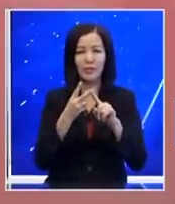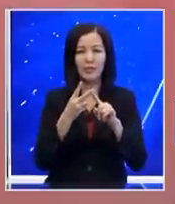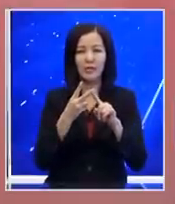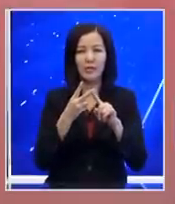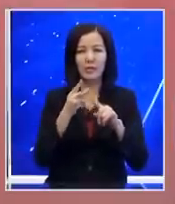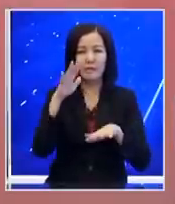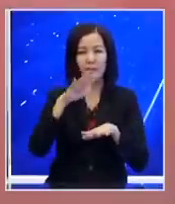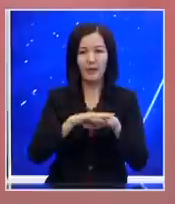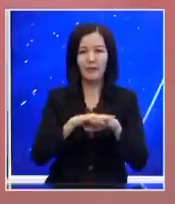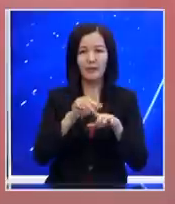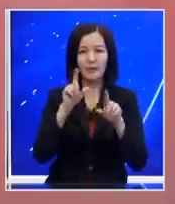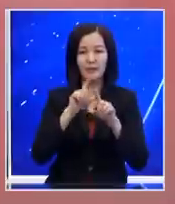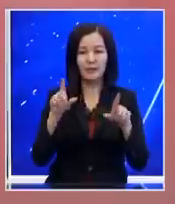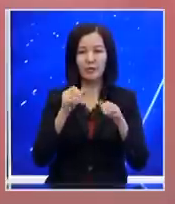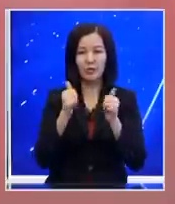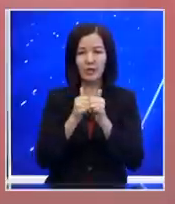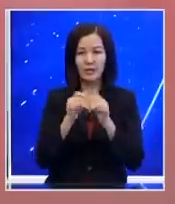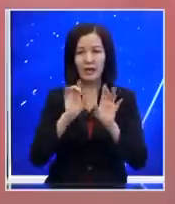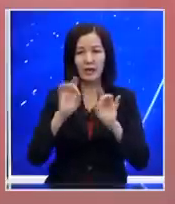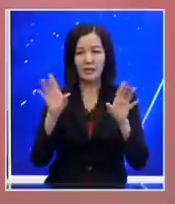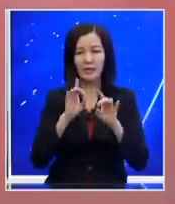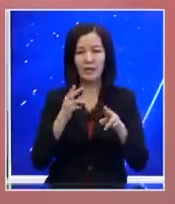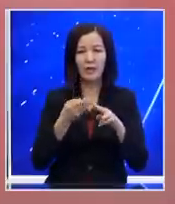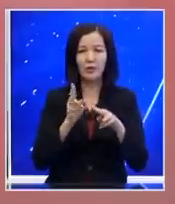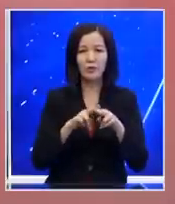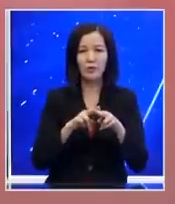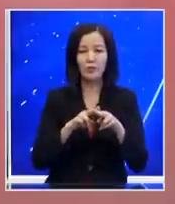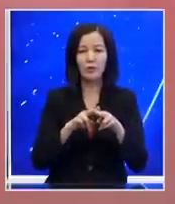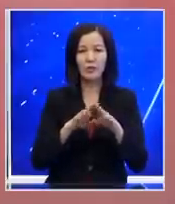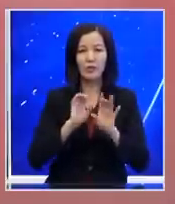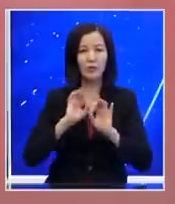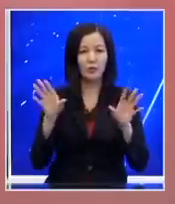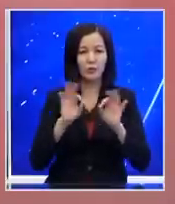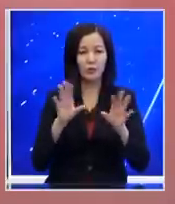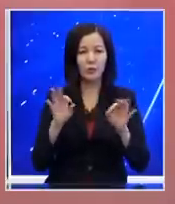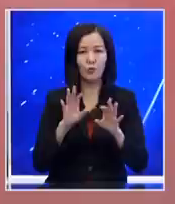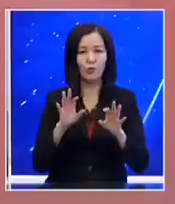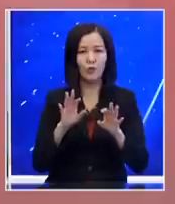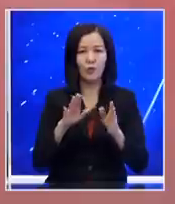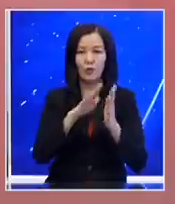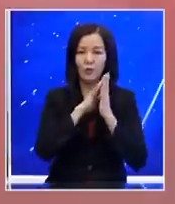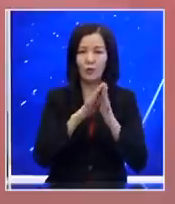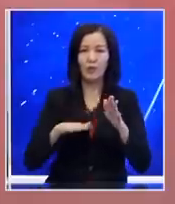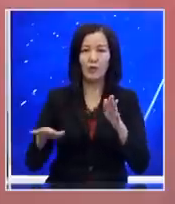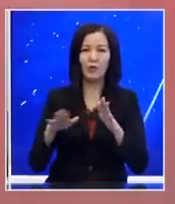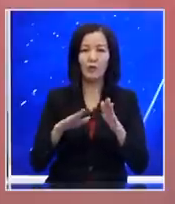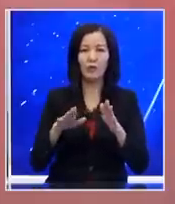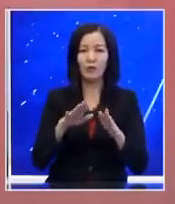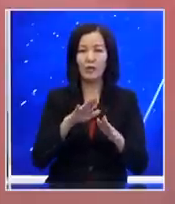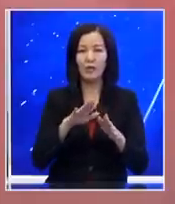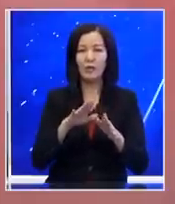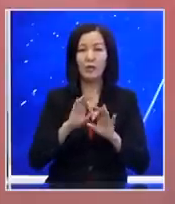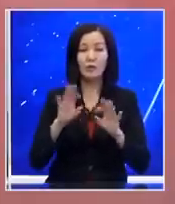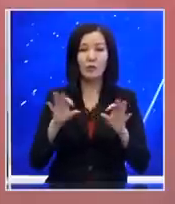сатыдағы банктерде жүргізіліп отырады. Сонымен қатар құлақтандыру адамдар ұйықтайтын аудандарда жүргізіледі.